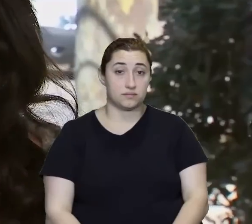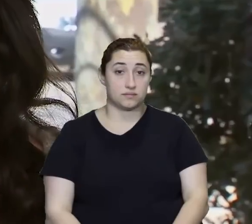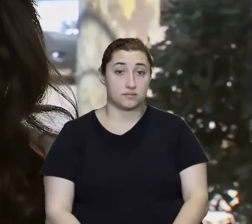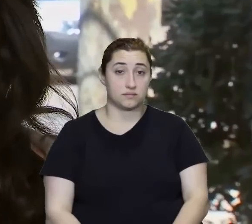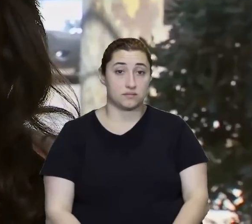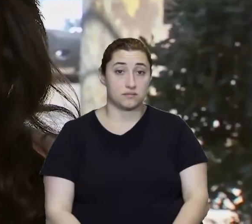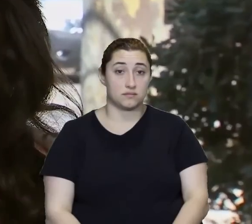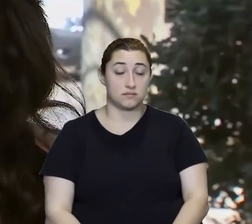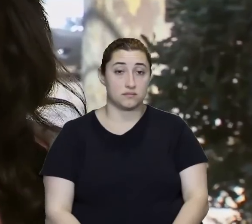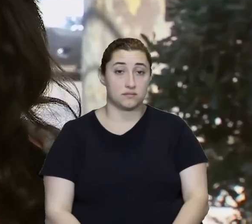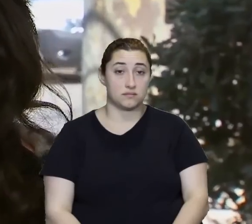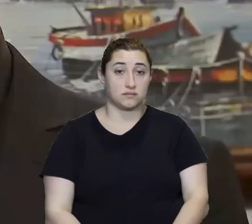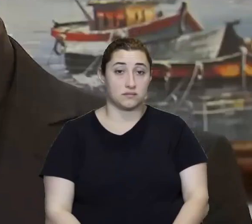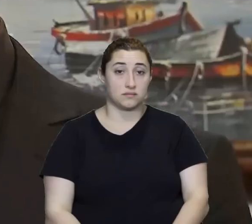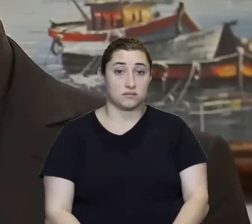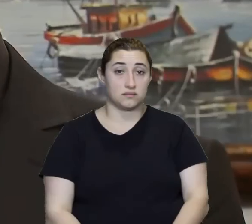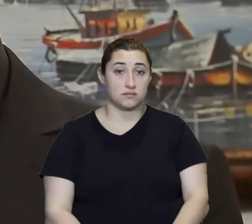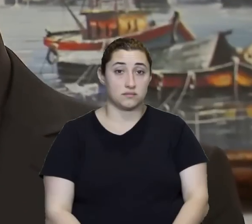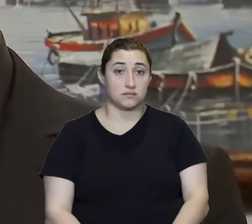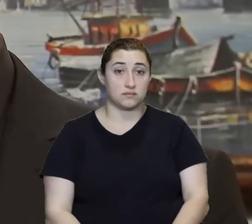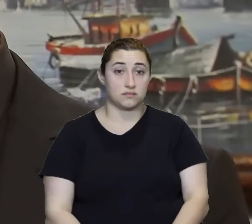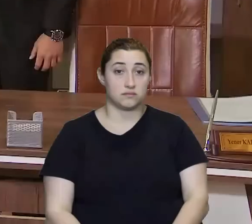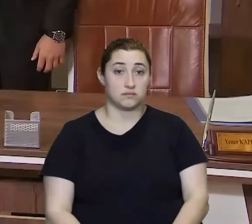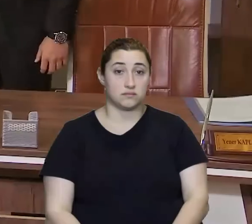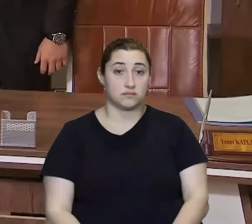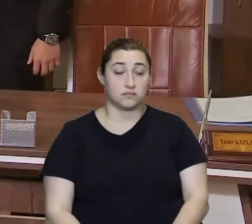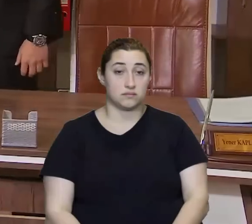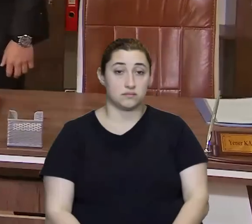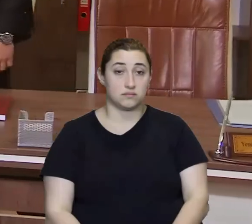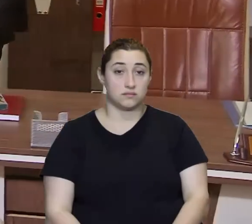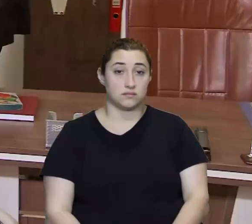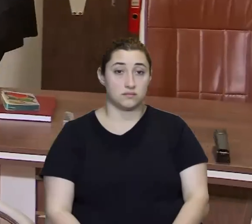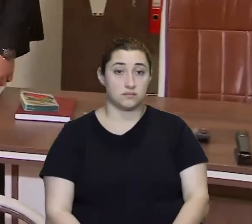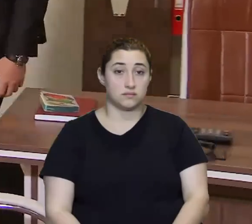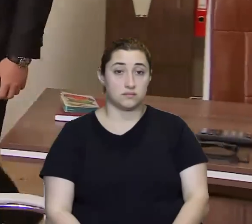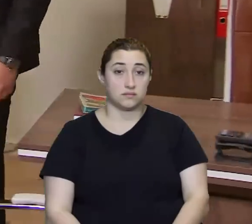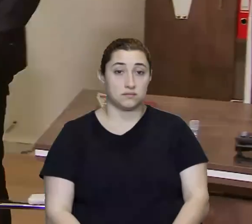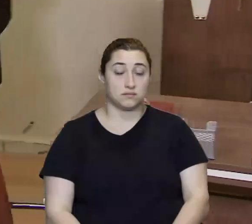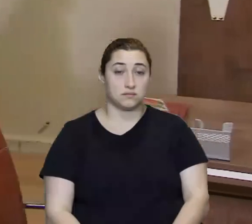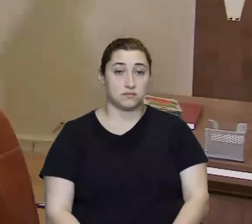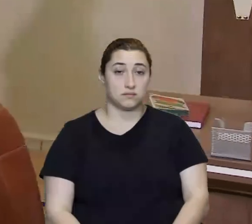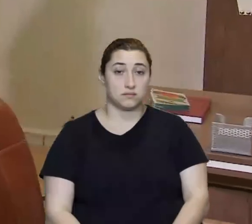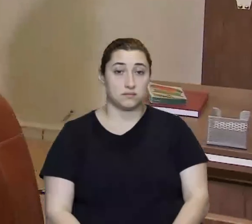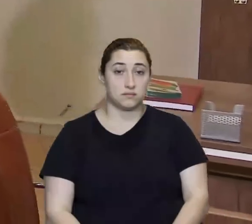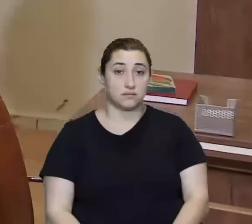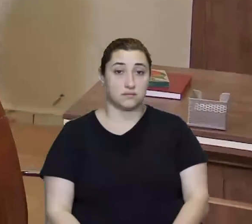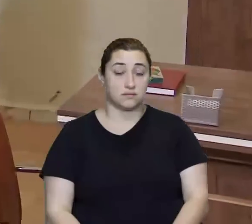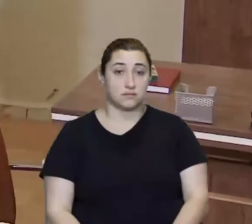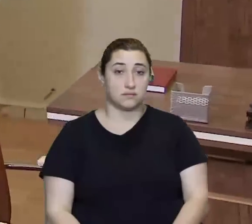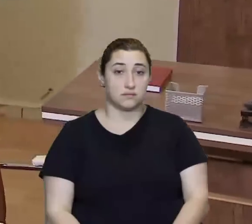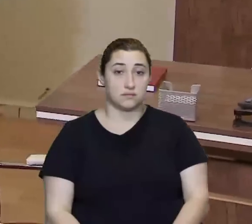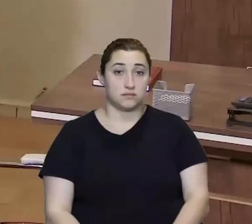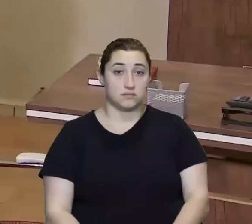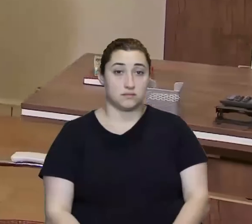Mehtap sinirden nefes nefese bakıyor. Beton bakışlarından tırstı, bulaşmadan sıvışıyor. Mehtap gidişini izleyip